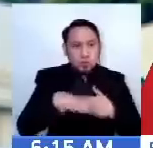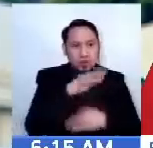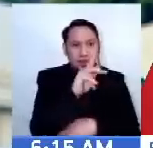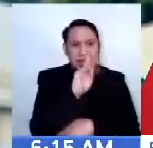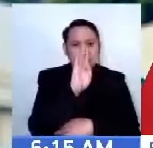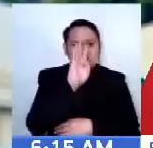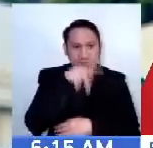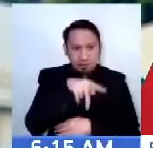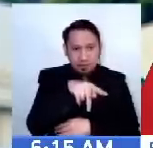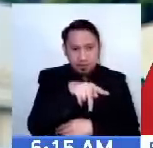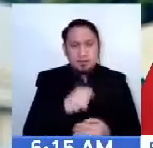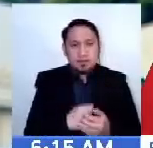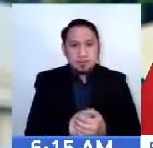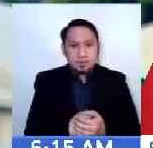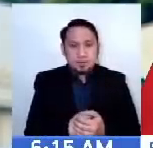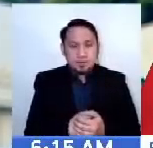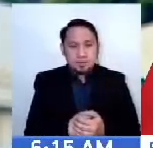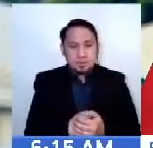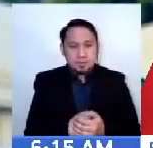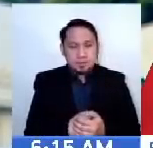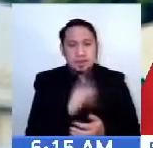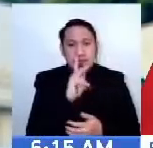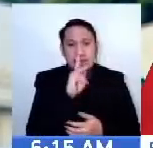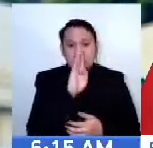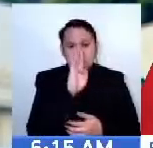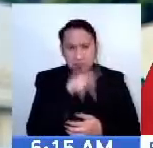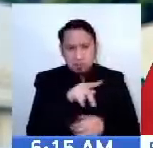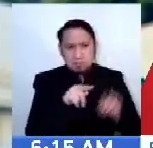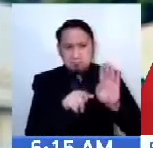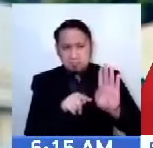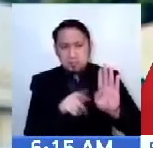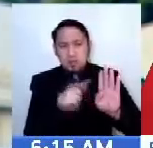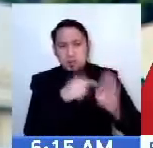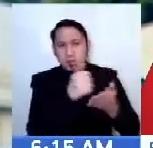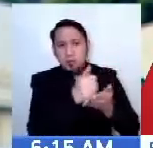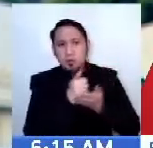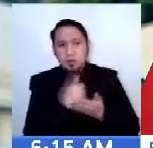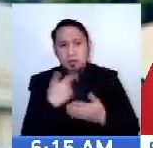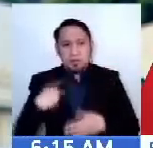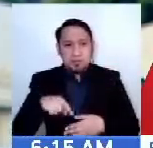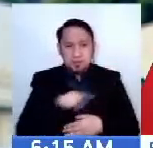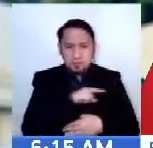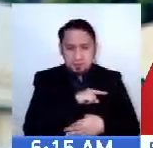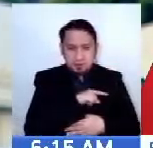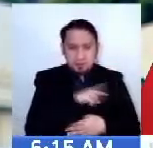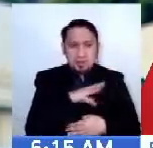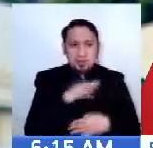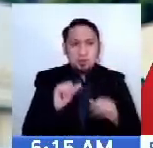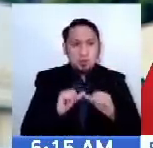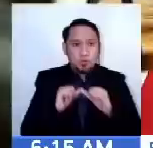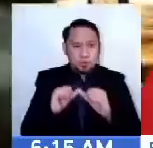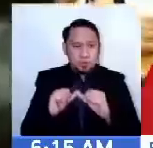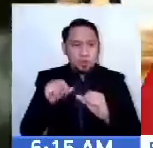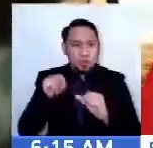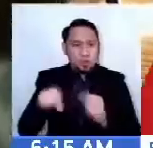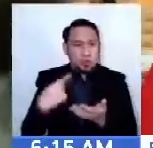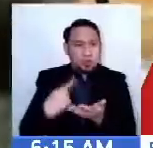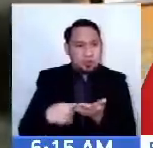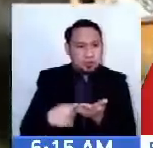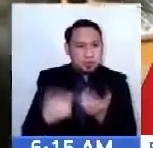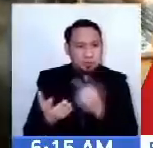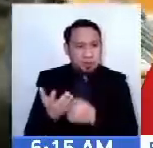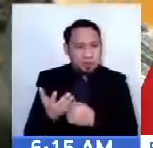Pilipinas na sila mismo ay tumulong sa atin at para matuloy na po itong debate ngayong Sabado at Linggo na